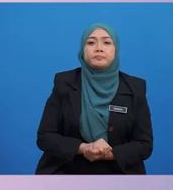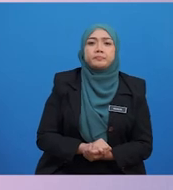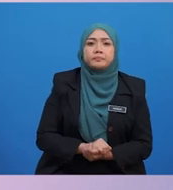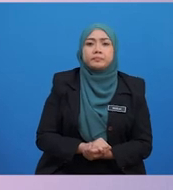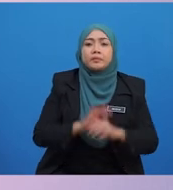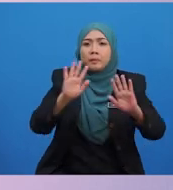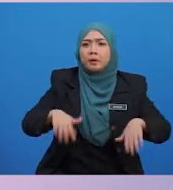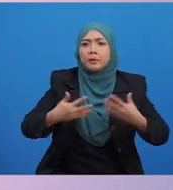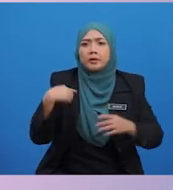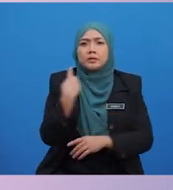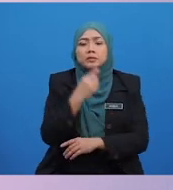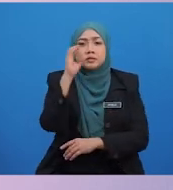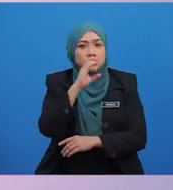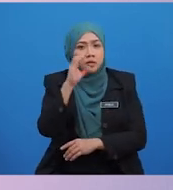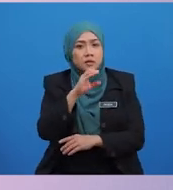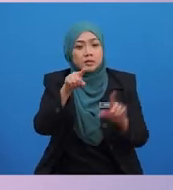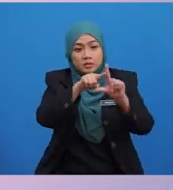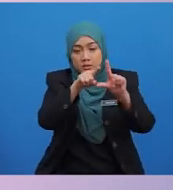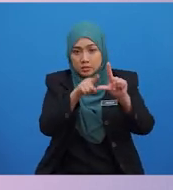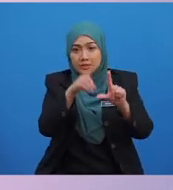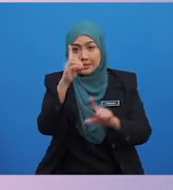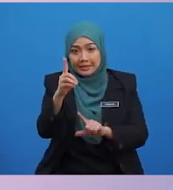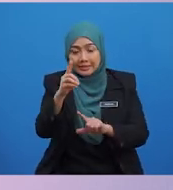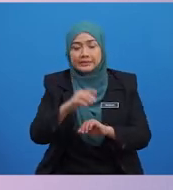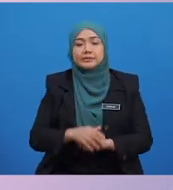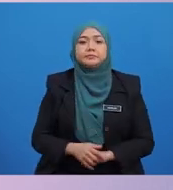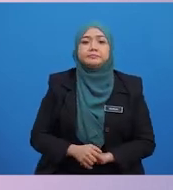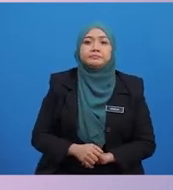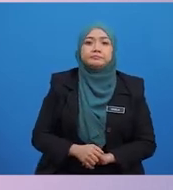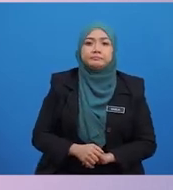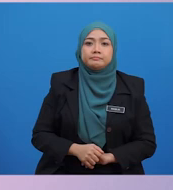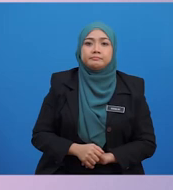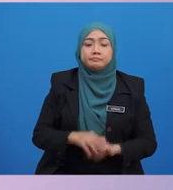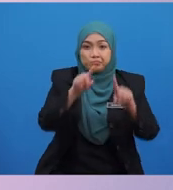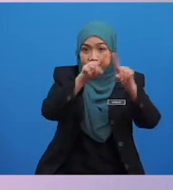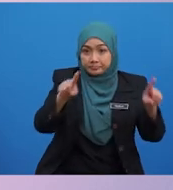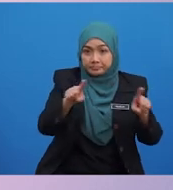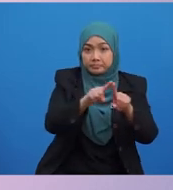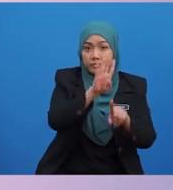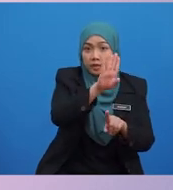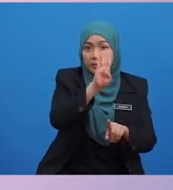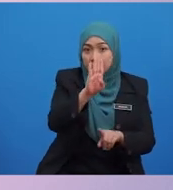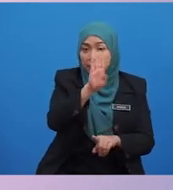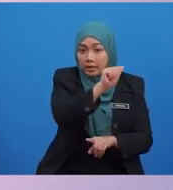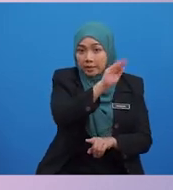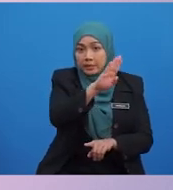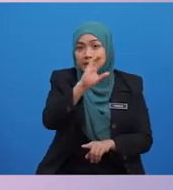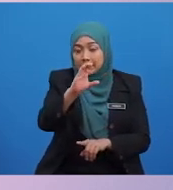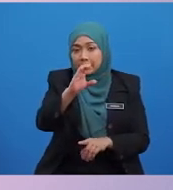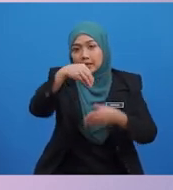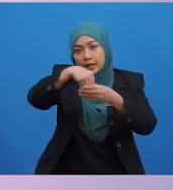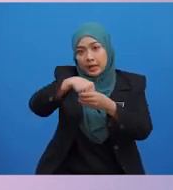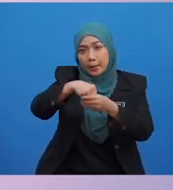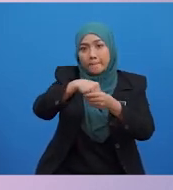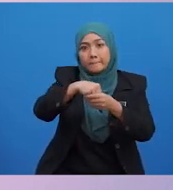murid-murid segitiga Ebi di ialah segitiga kaki sama oleh itu sudut B =